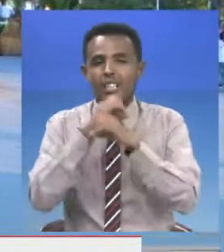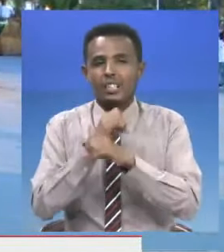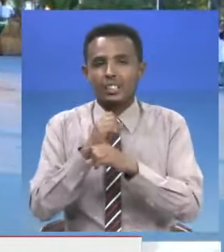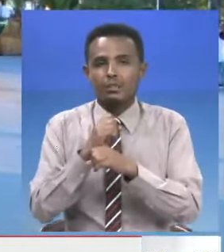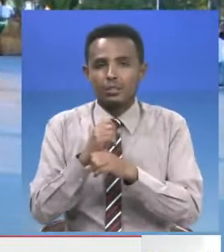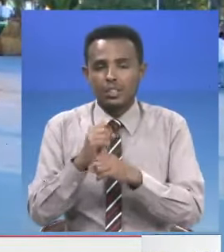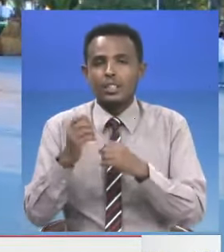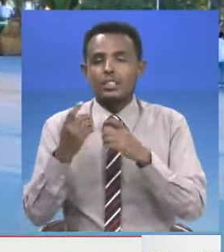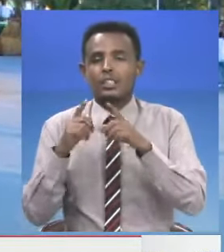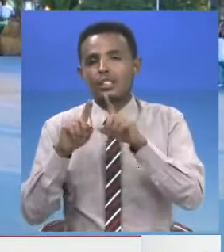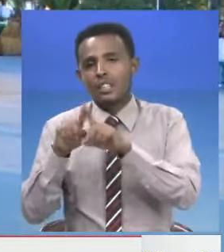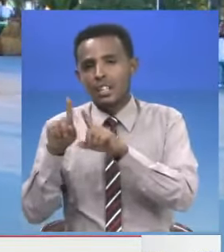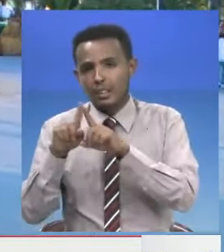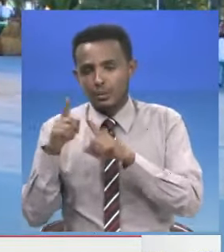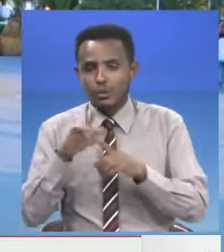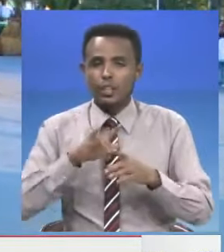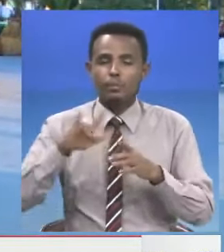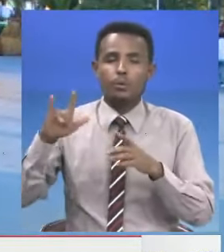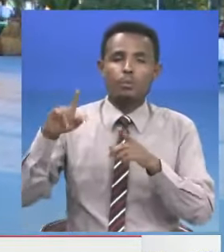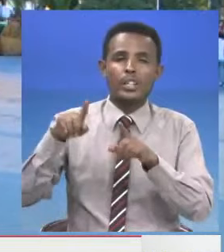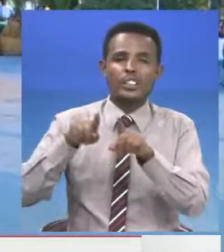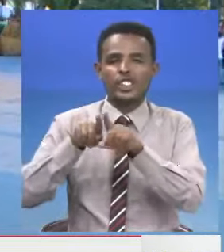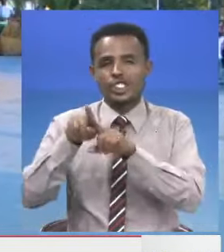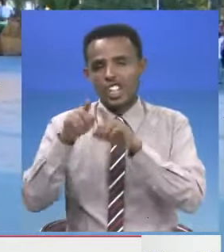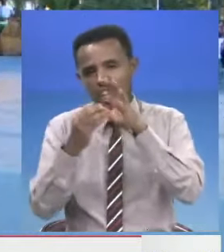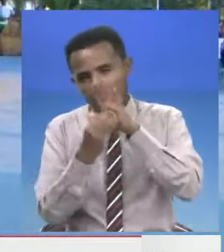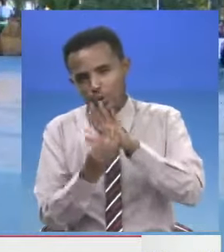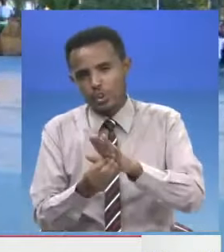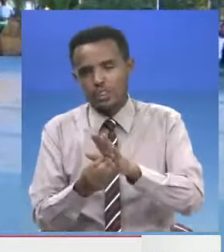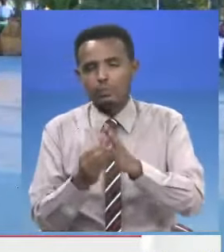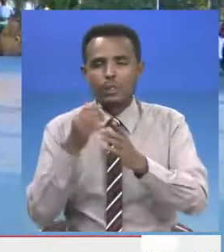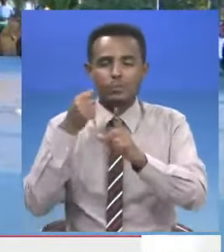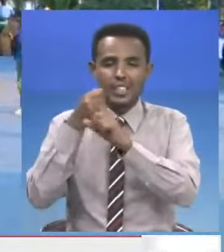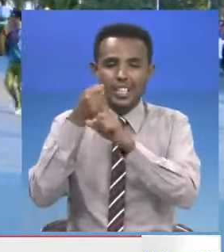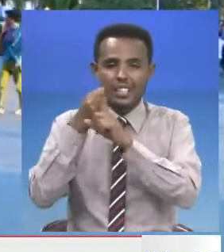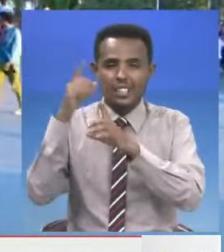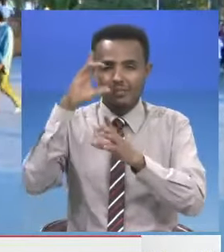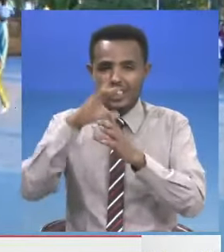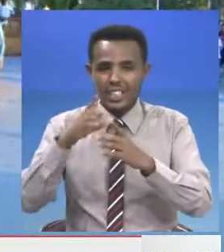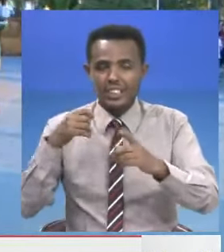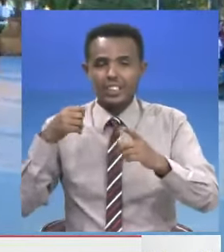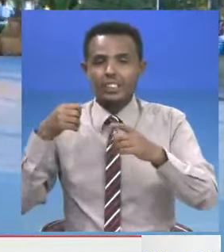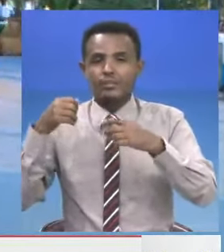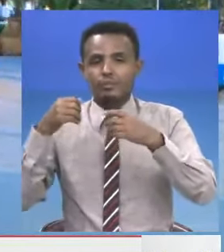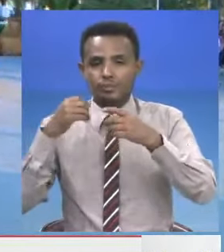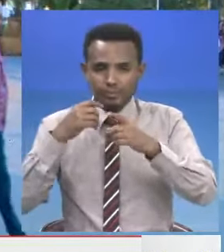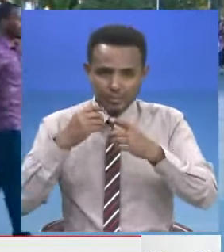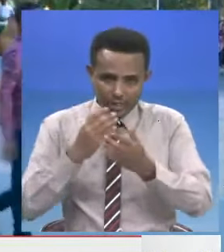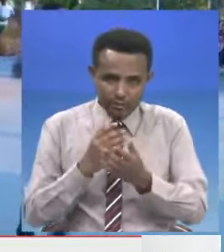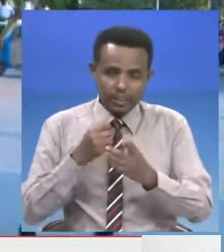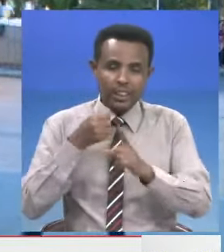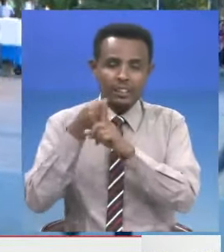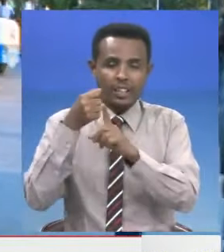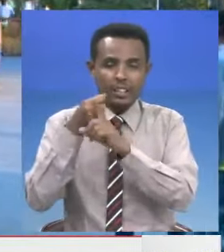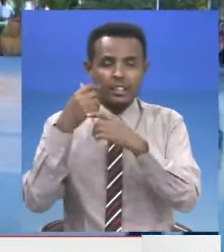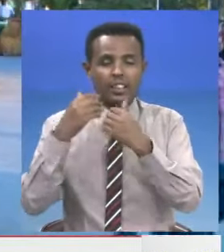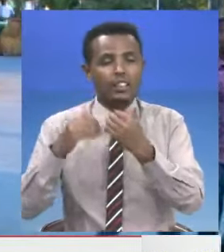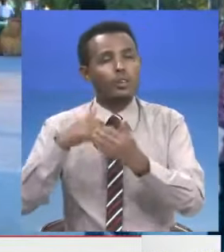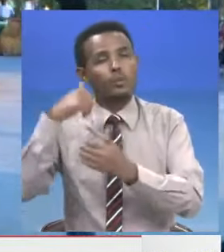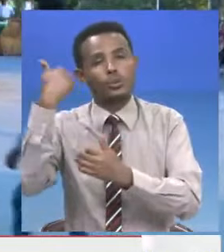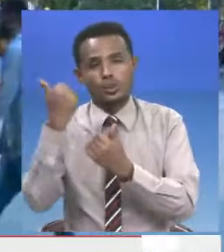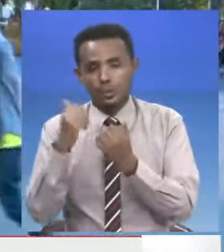የሚገኘው። የዲፕሎማሲ ጫናዎችንም በመታገል ከፍተኛ ጥረት እያደረግን ነው። ወደፊትም ያሉ ፈተናዎችን እንግዲህ ከህዝቡ ጋር ሆነን